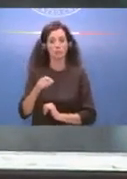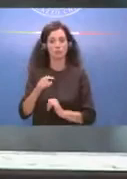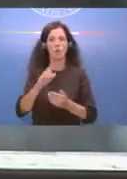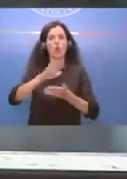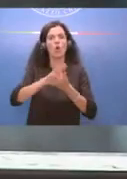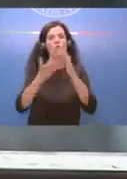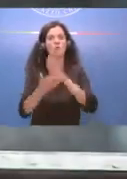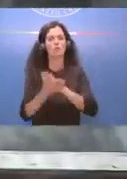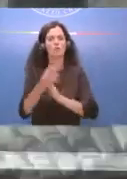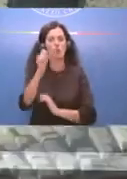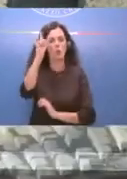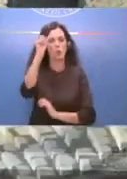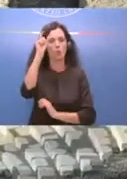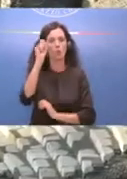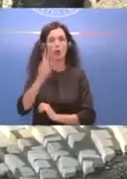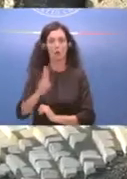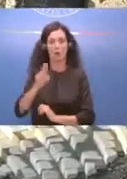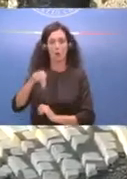dancers